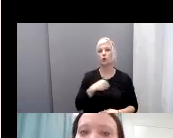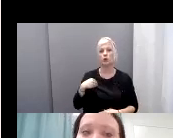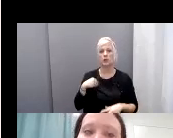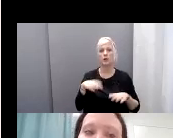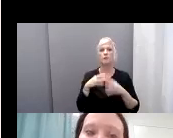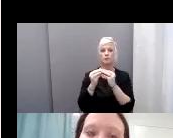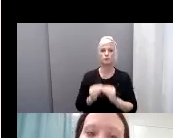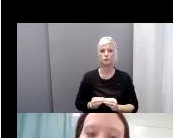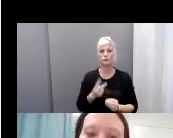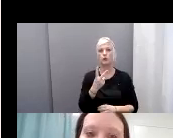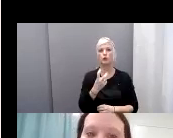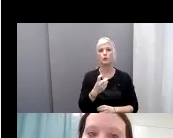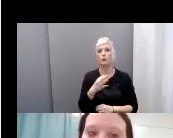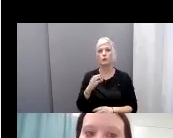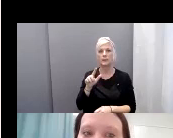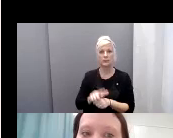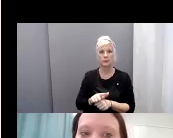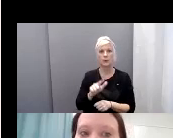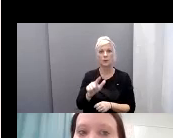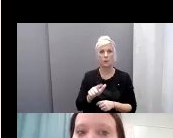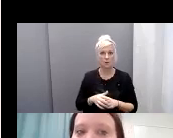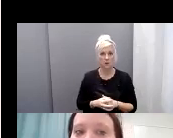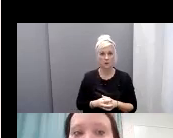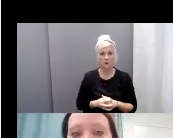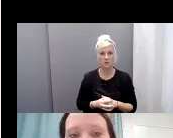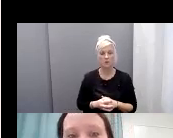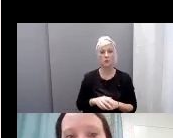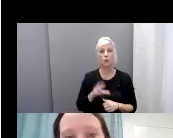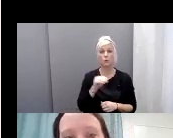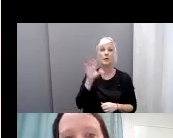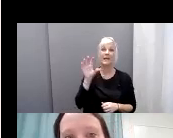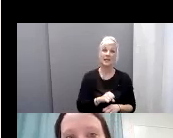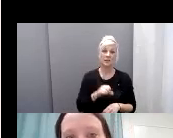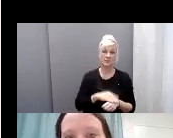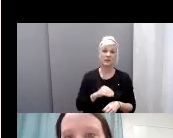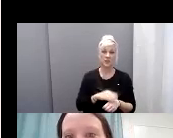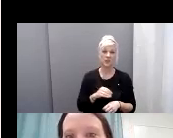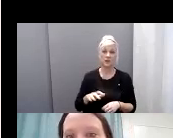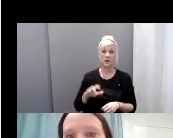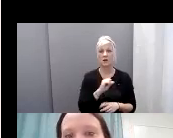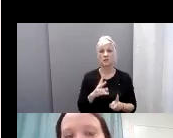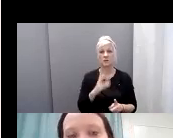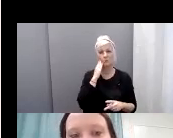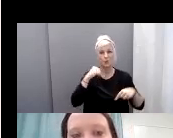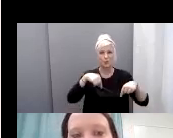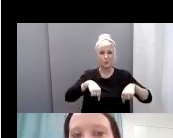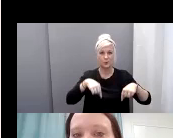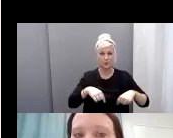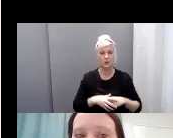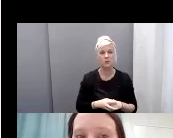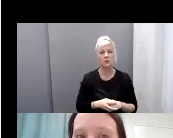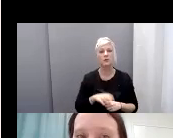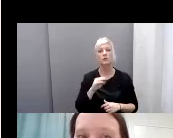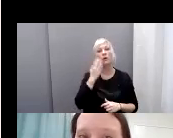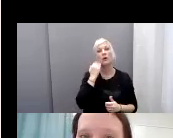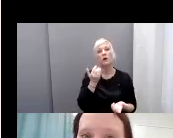gjorde 2017 på hela befolkningen. Så här kan man då